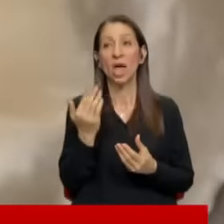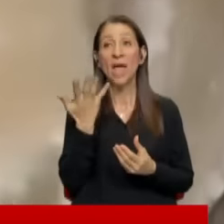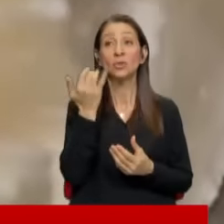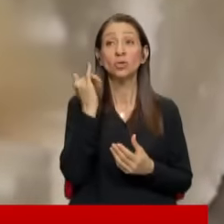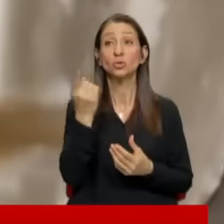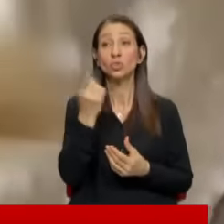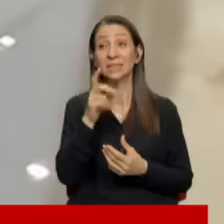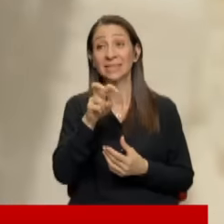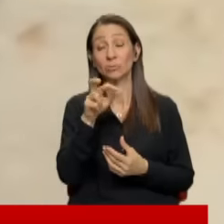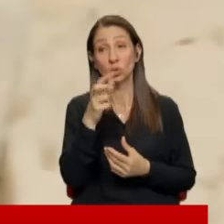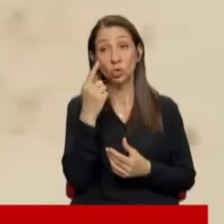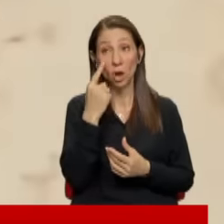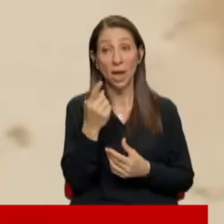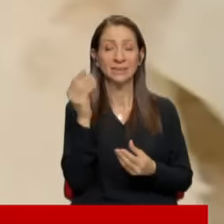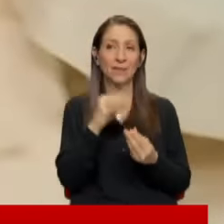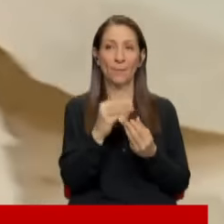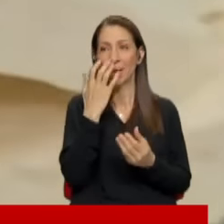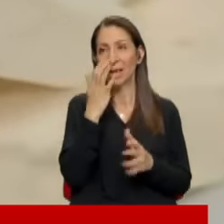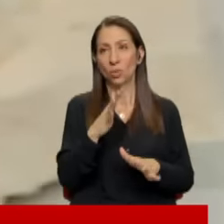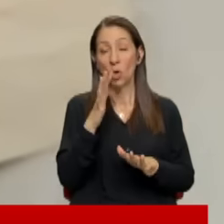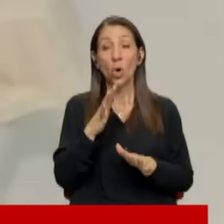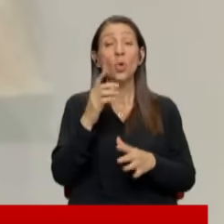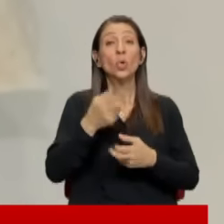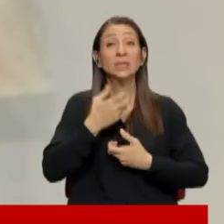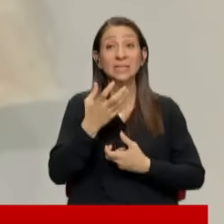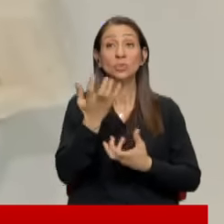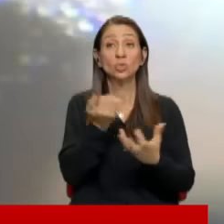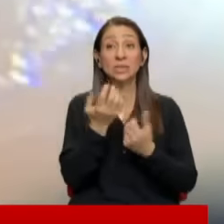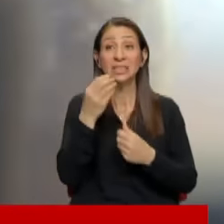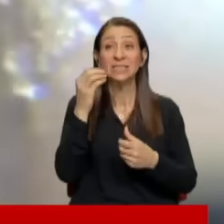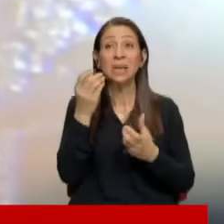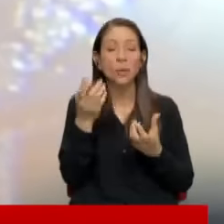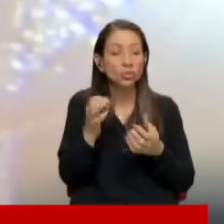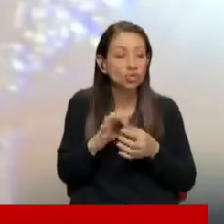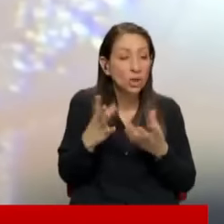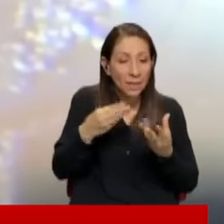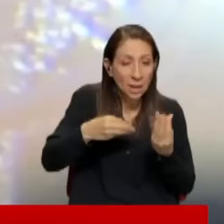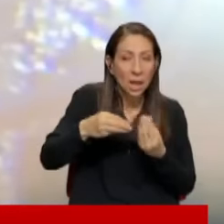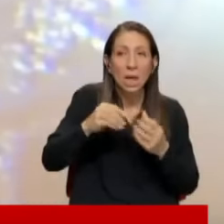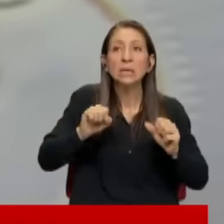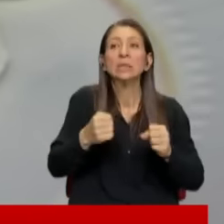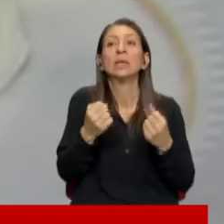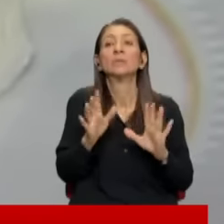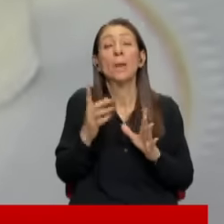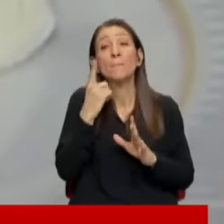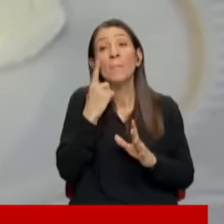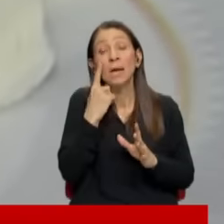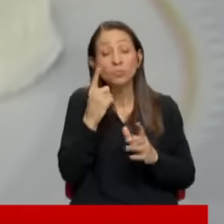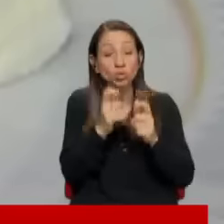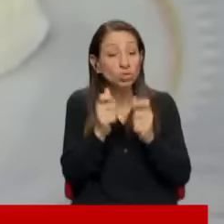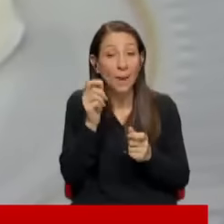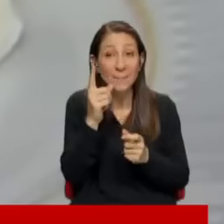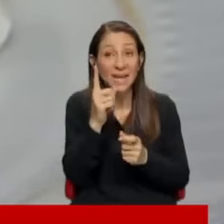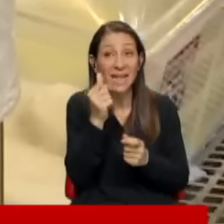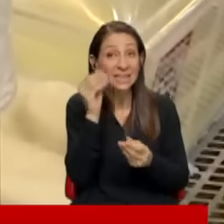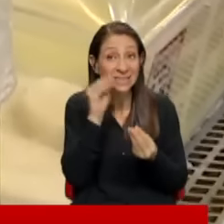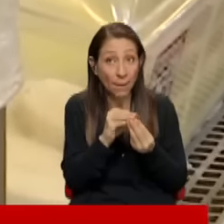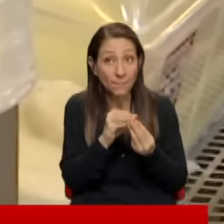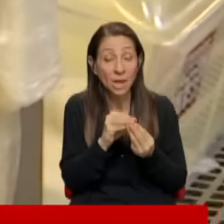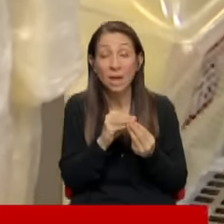az %8,5 oranında zam bekleniyor. Üreticinin ve tüketicinin içinden çıkamadığı döngü kırılamayacak. Bakalım süte yapılan 1 liralık